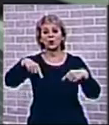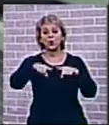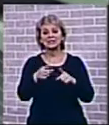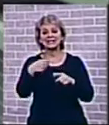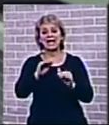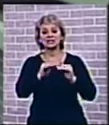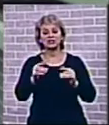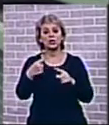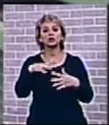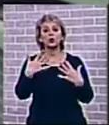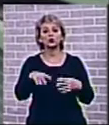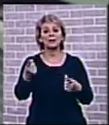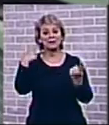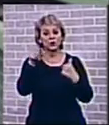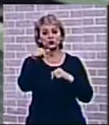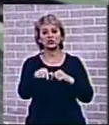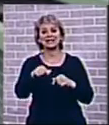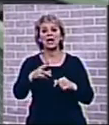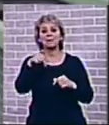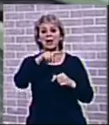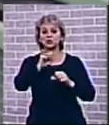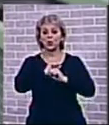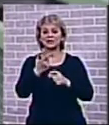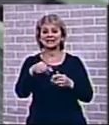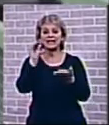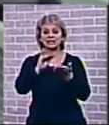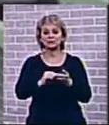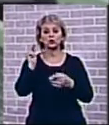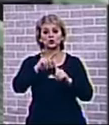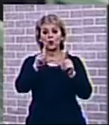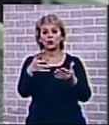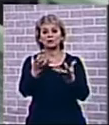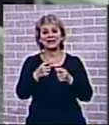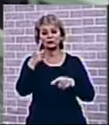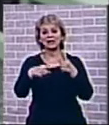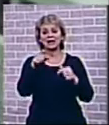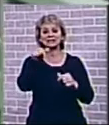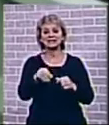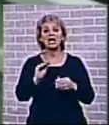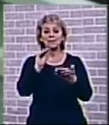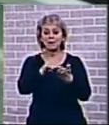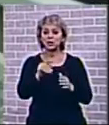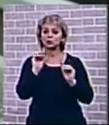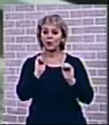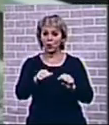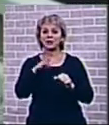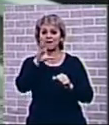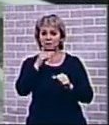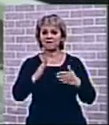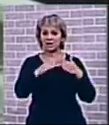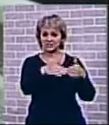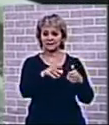для детей – это уже приключение. На базу отдыха, где разместили школу приемных родителей, добраться можно только по